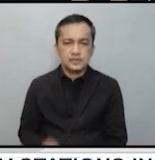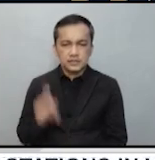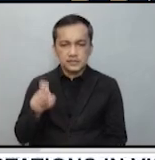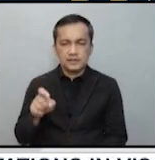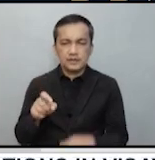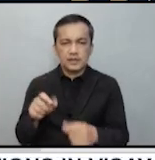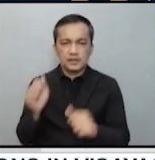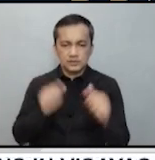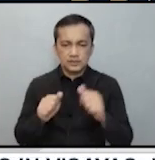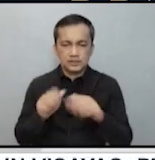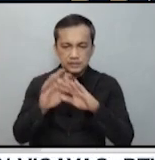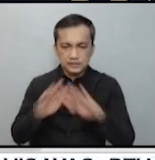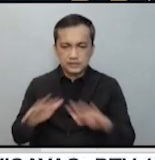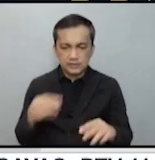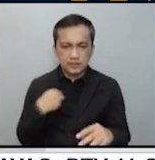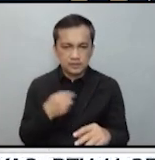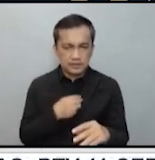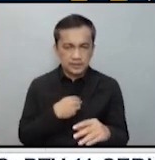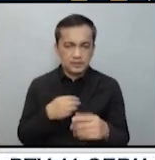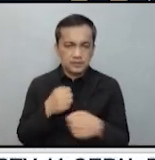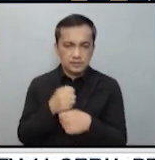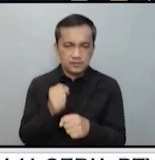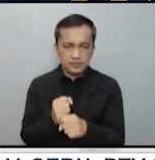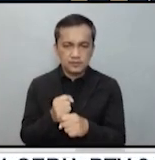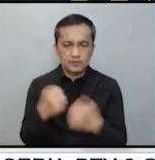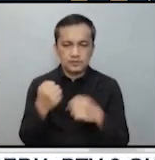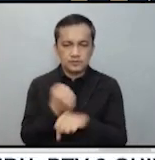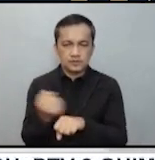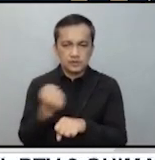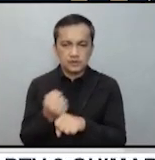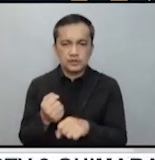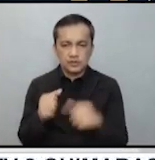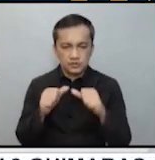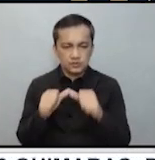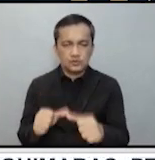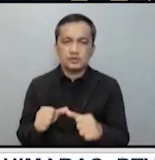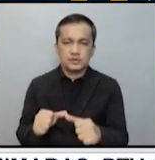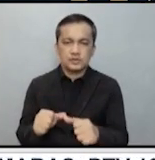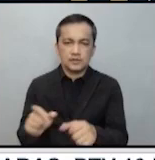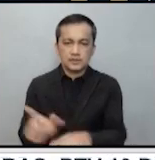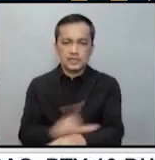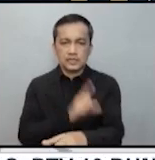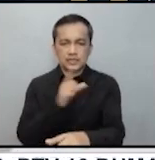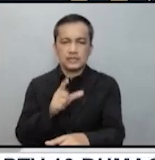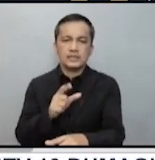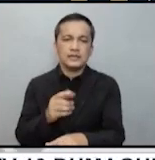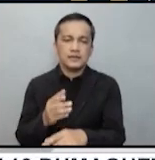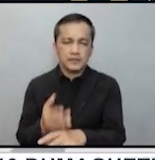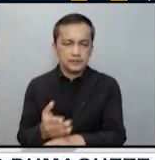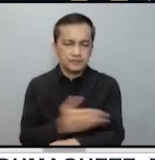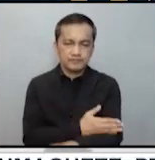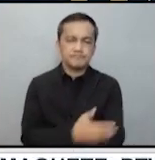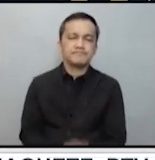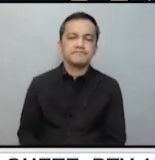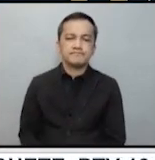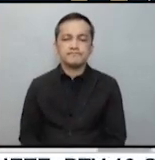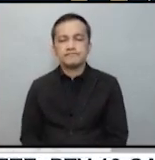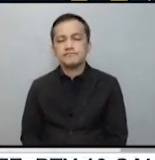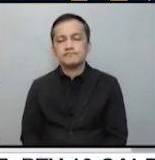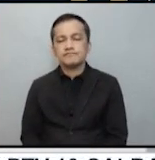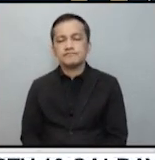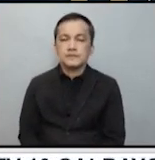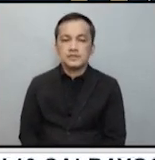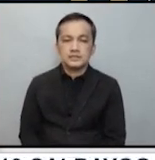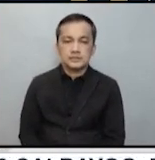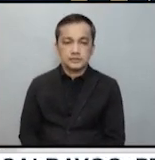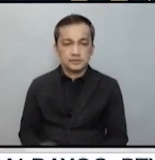para makabuo ng mas matatag, sustainable at pangmatagalang pag-ulan. Kasabay niyan, binigyang diin din ni Romualdez